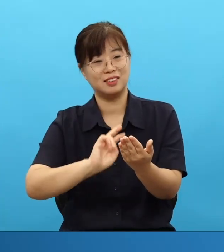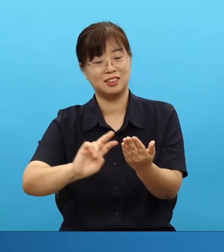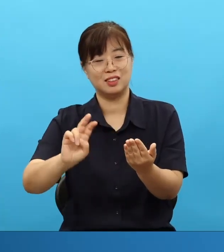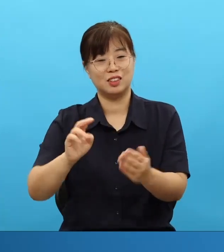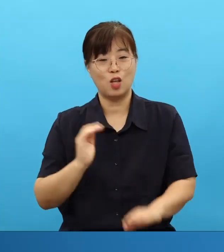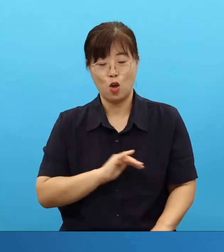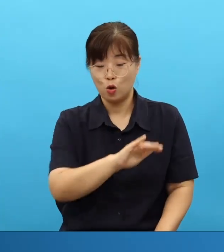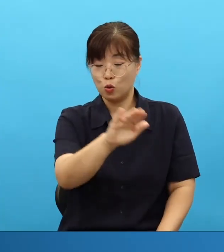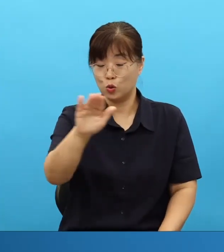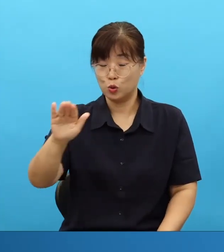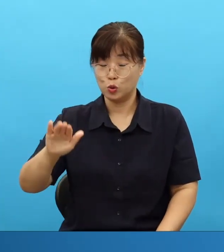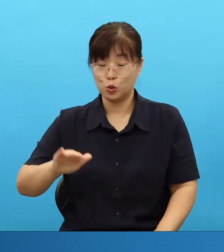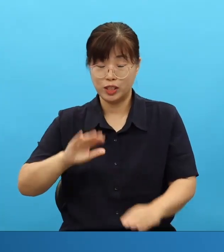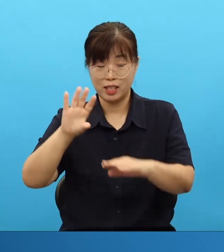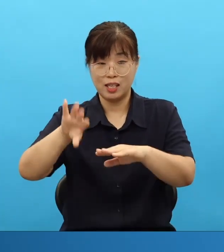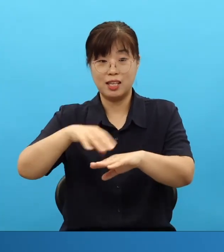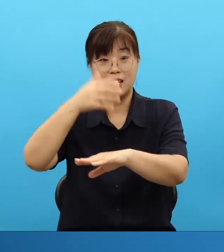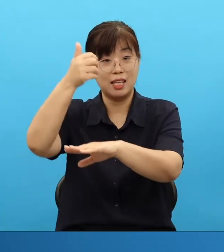속에